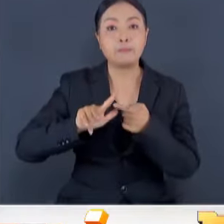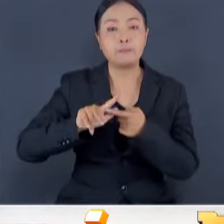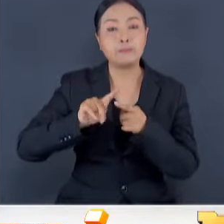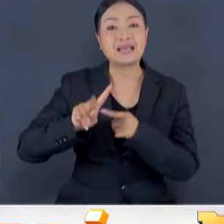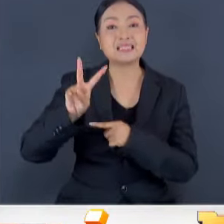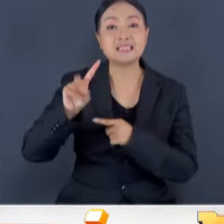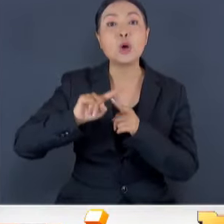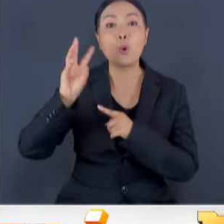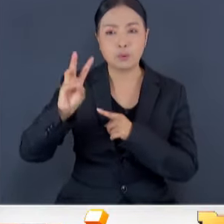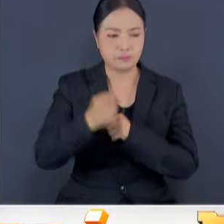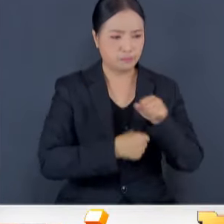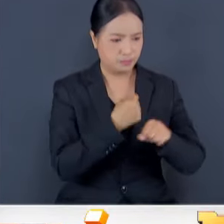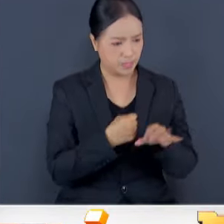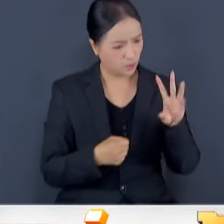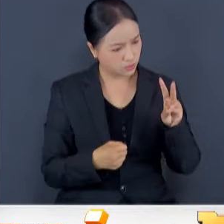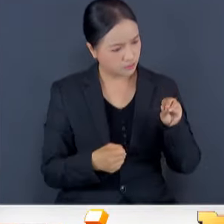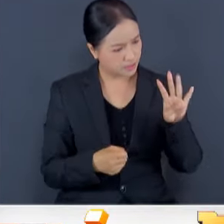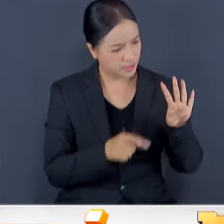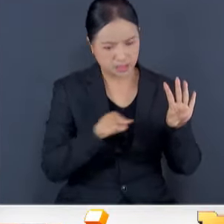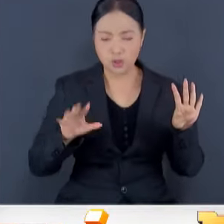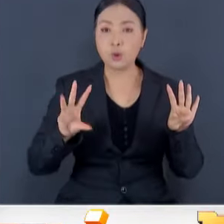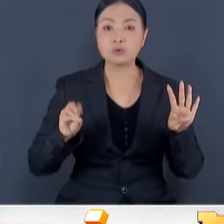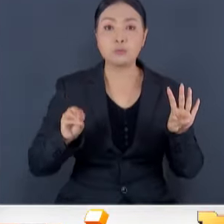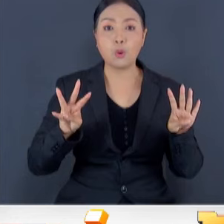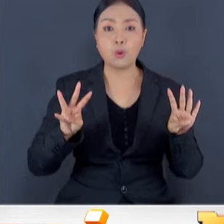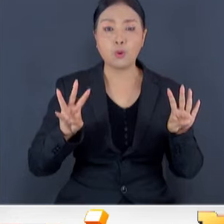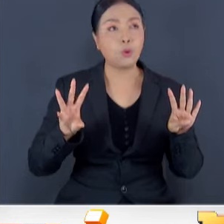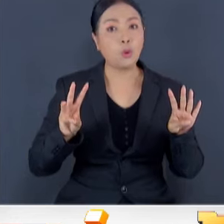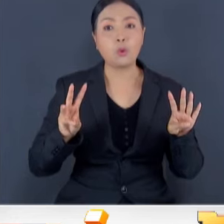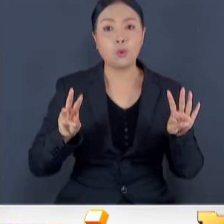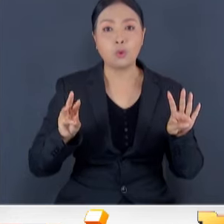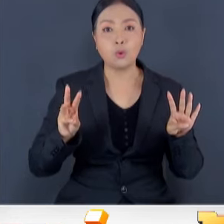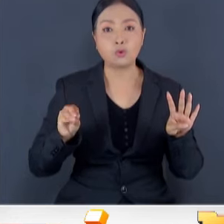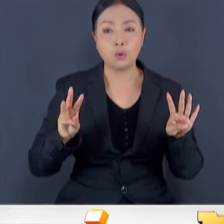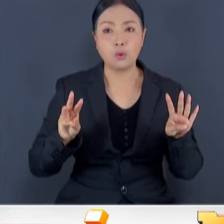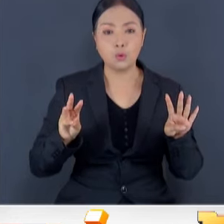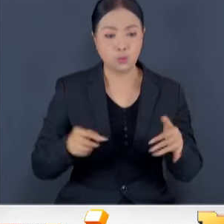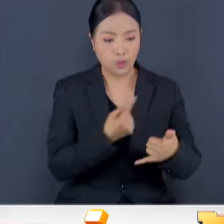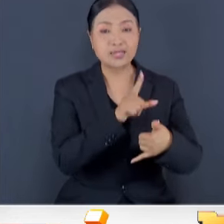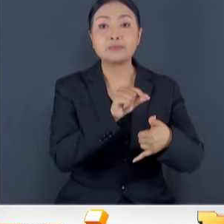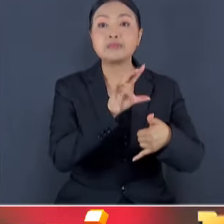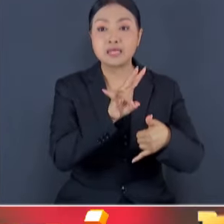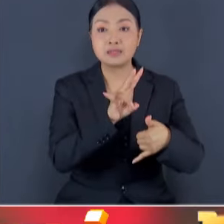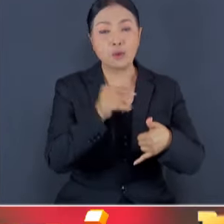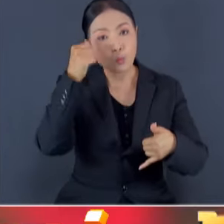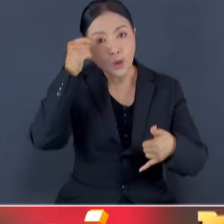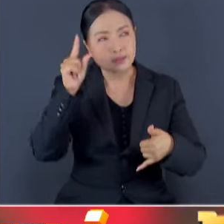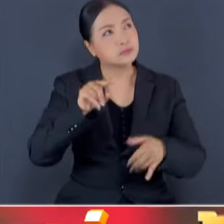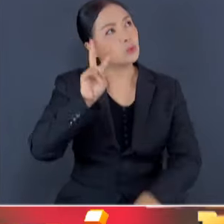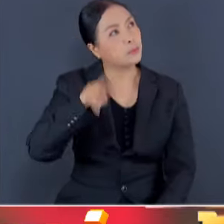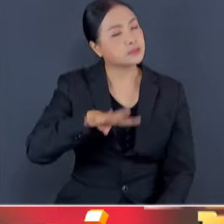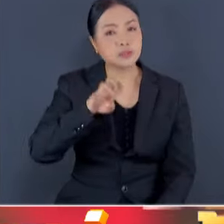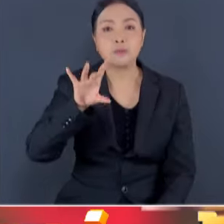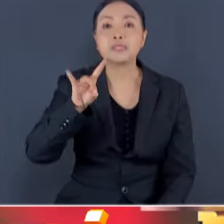ปี 2564 - 2566โรงเรียนได้รับเงินอุดหนุนหัวละ 27บาทหรืออยู่ที่วันละ